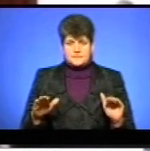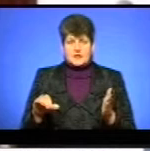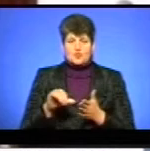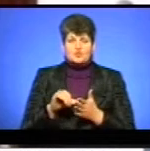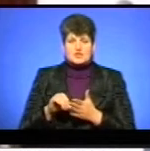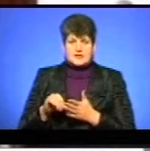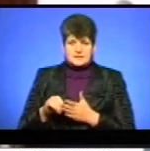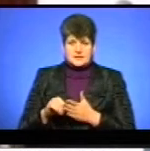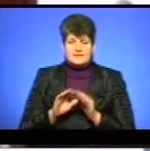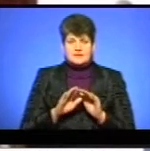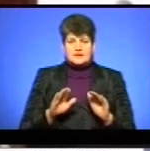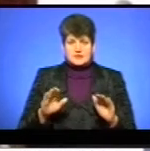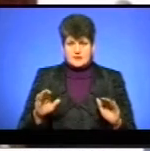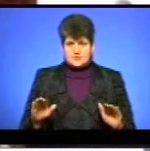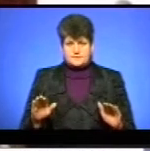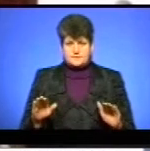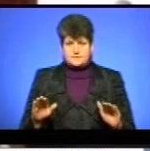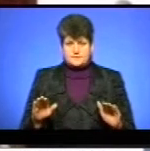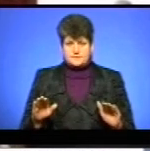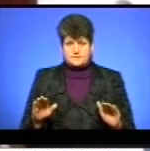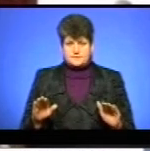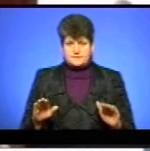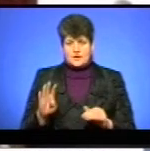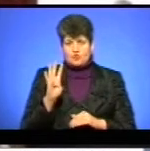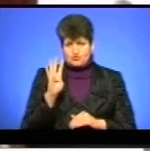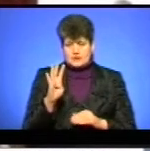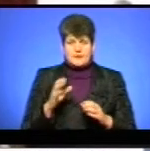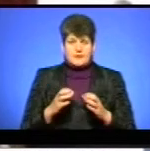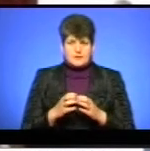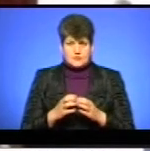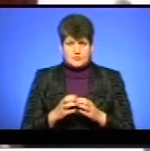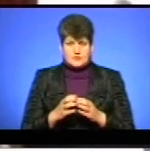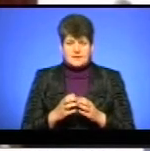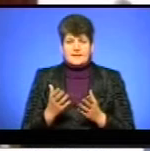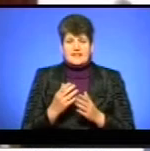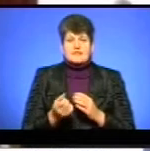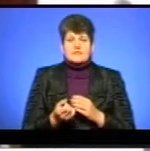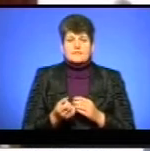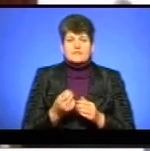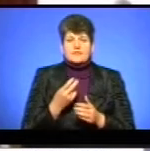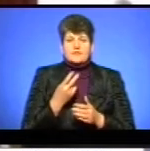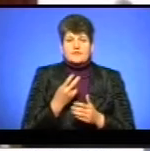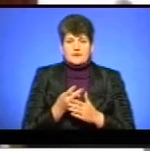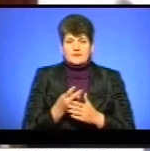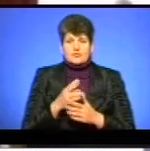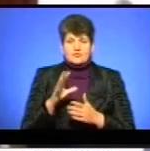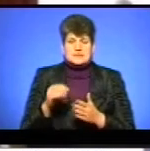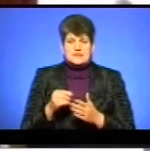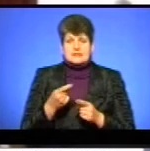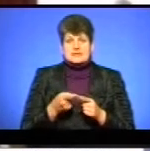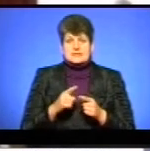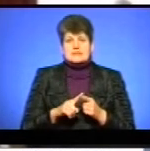учасників дитячого віку. Чотири категорії, які виявлять у всіх тих